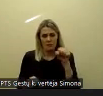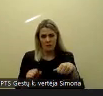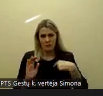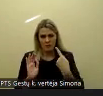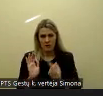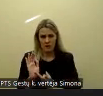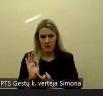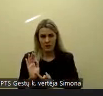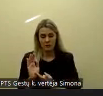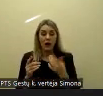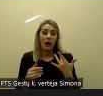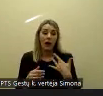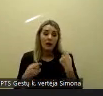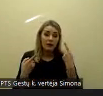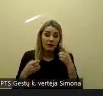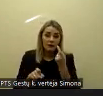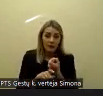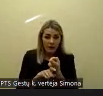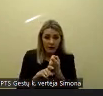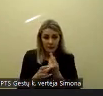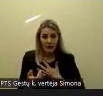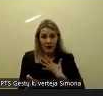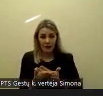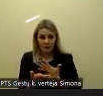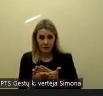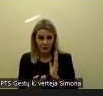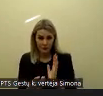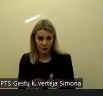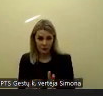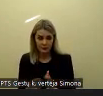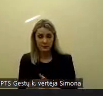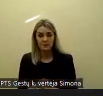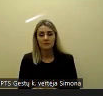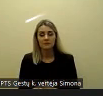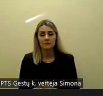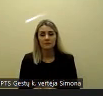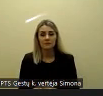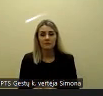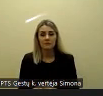galbūt kitose seminaruose žmonės bus aktyvesni. Labai dėkojame.